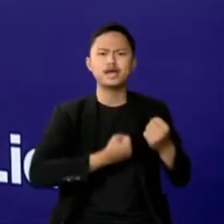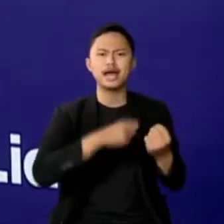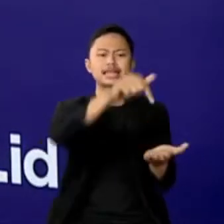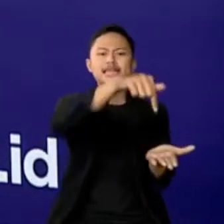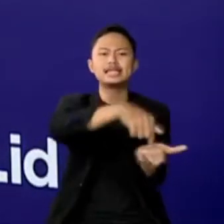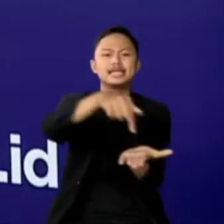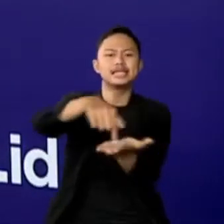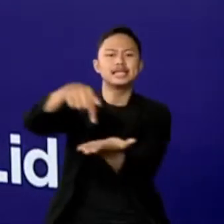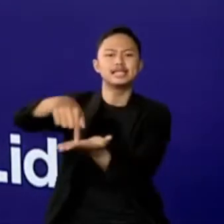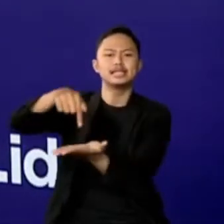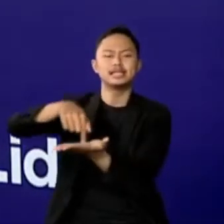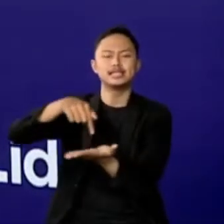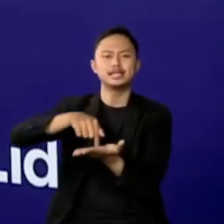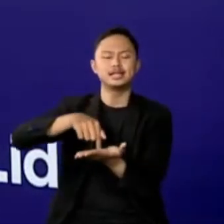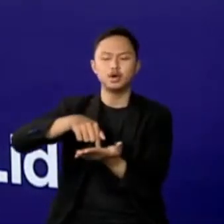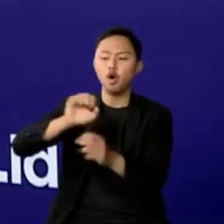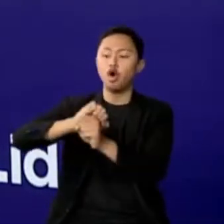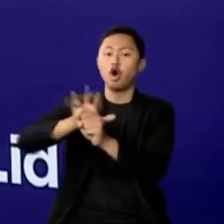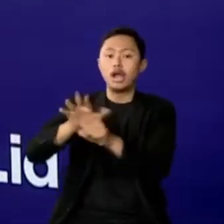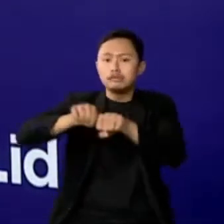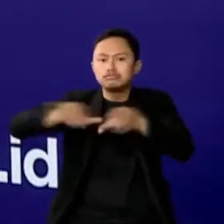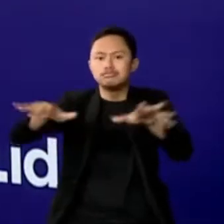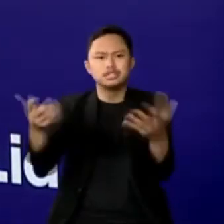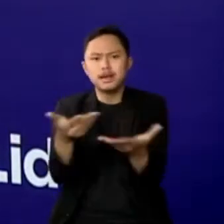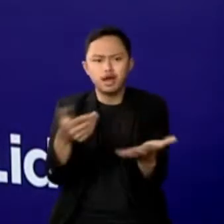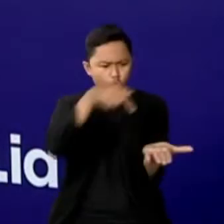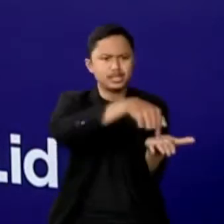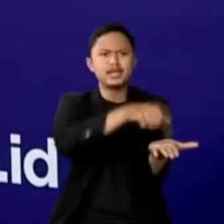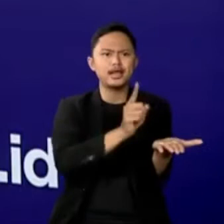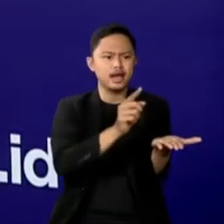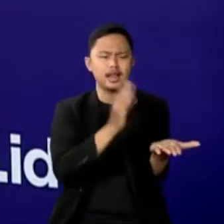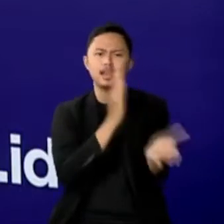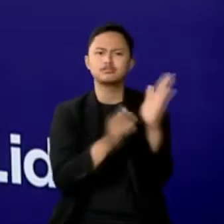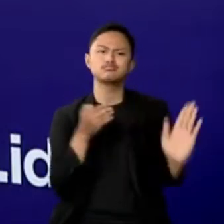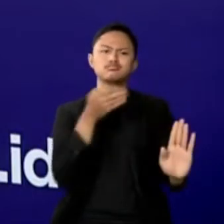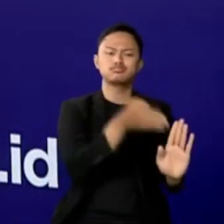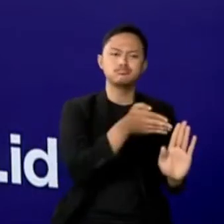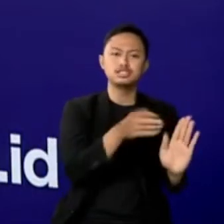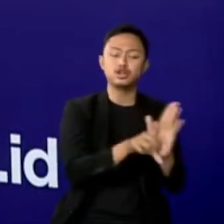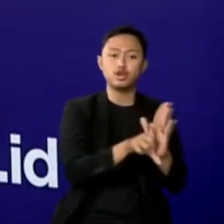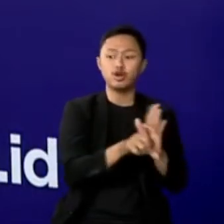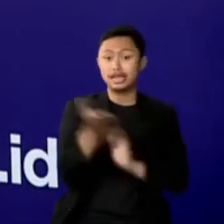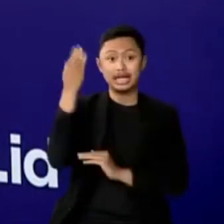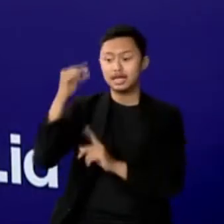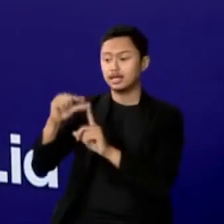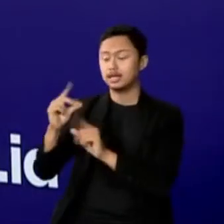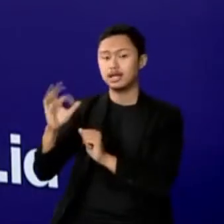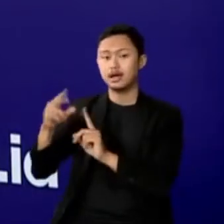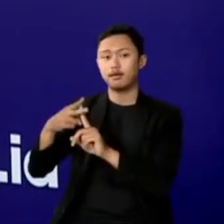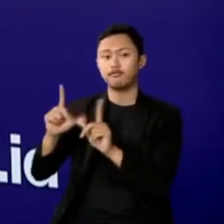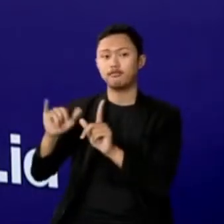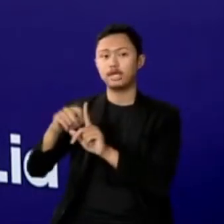titik-titiknya atau dimana peredarannya atau dimana letaknya Acaranya tidak lain yang seperti dianjurkan profilku ini